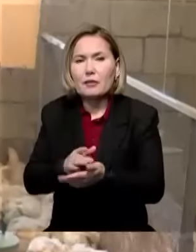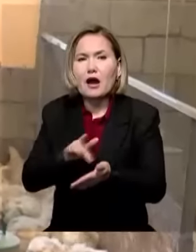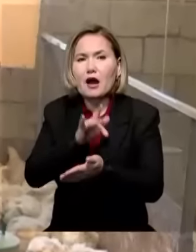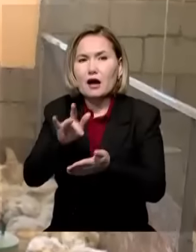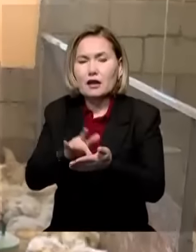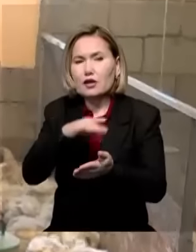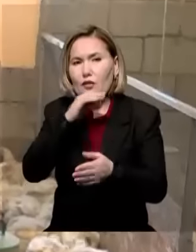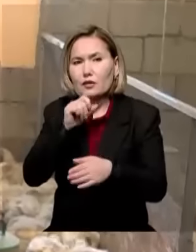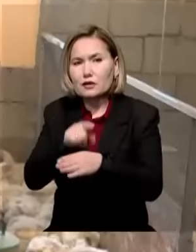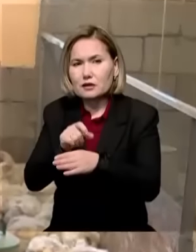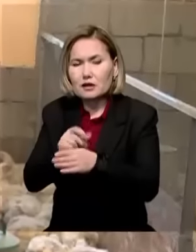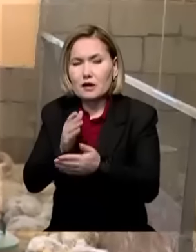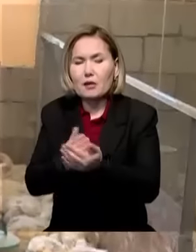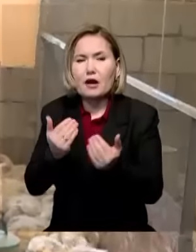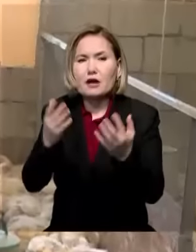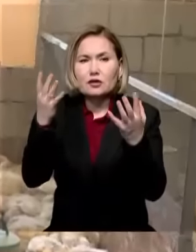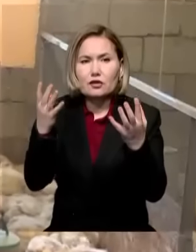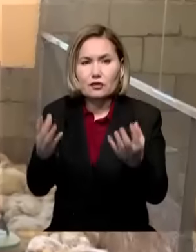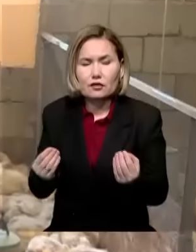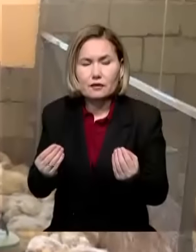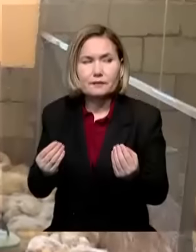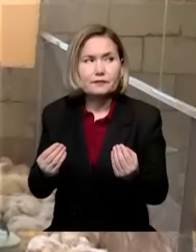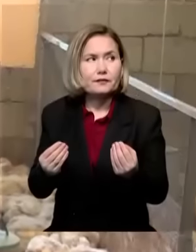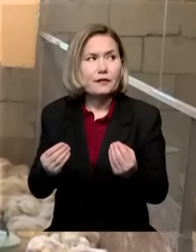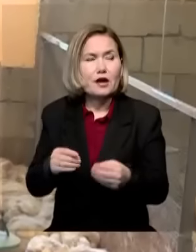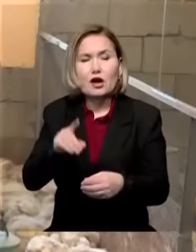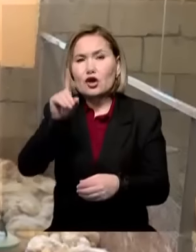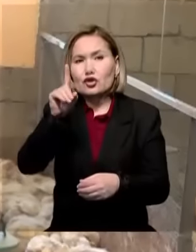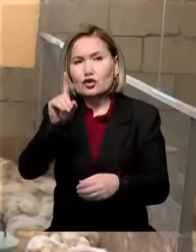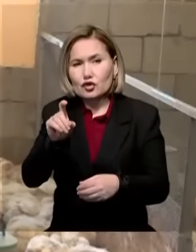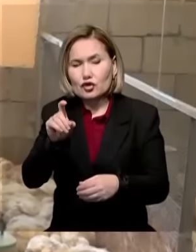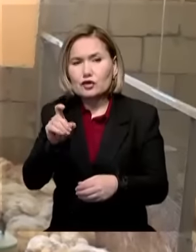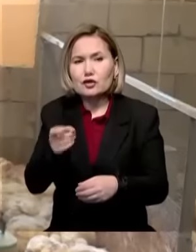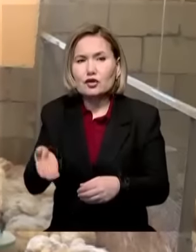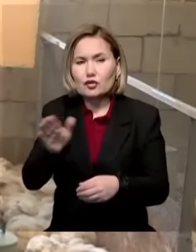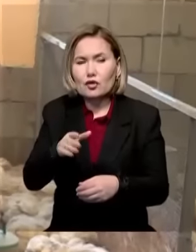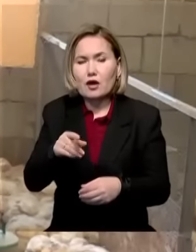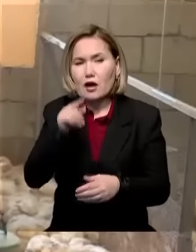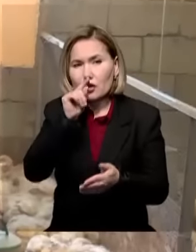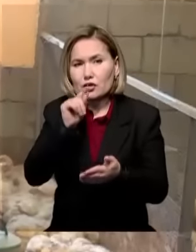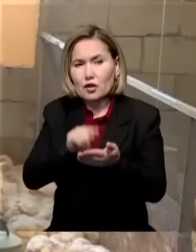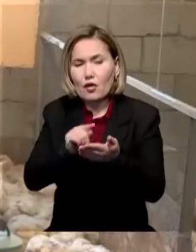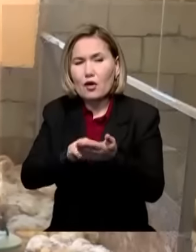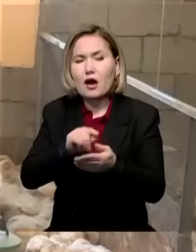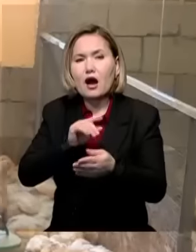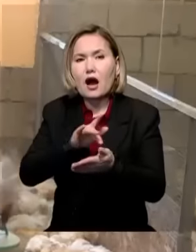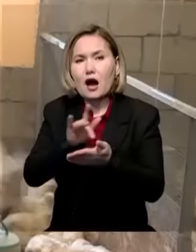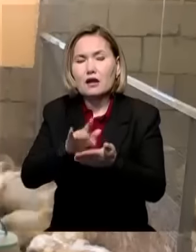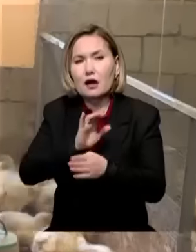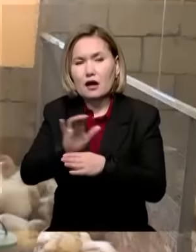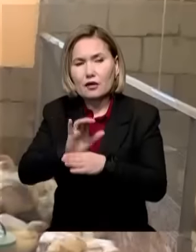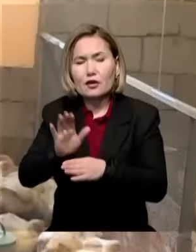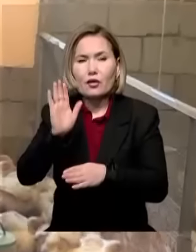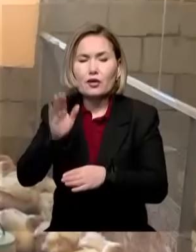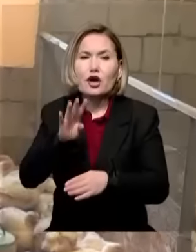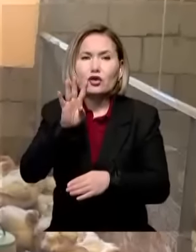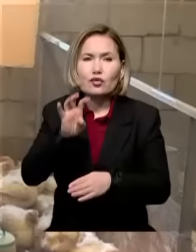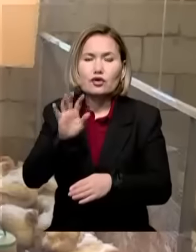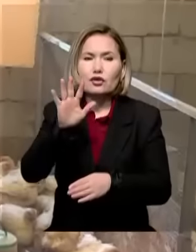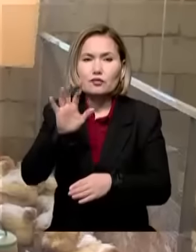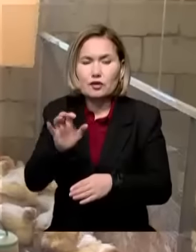бар. Қазіргі уақытта біз 100 бас қалаға жіберіп жатырмыз, бірақ алдағы уақытта қалаға 400-500